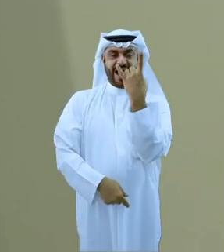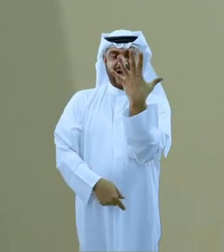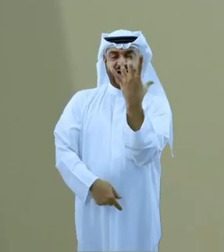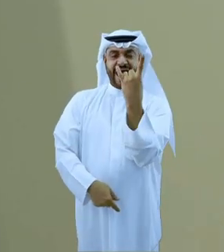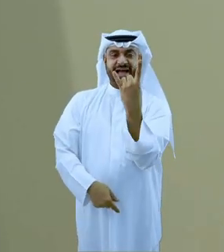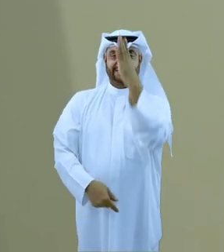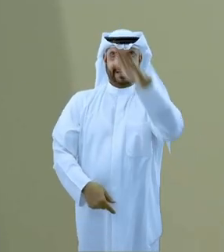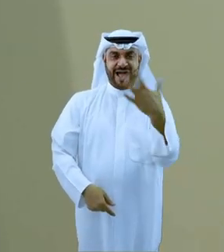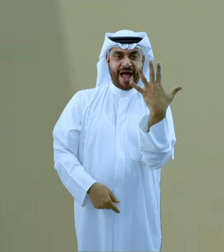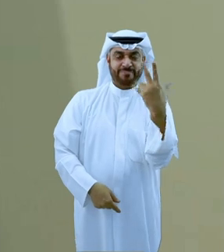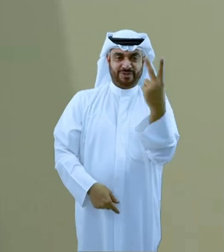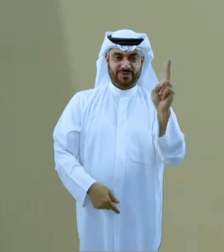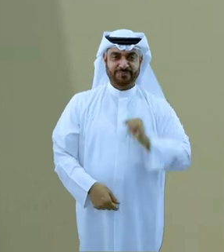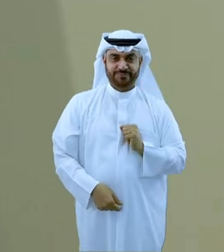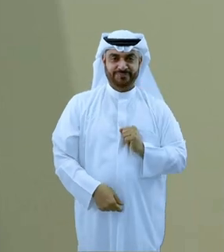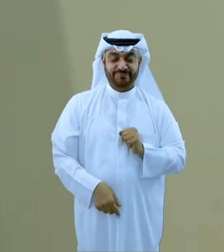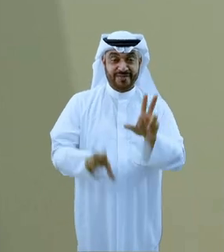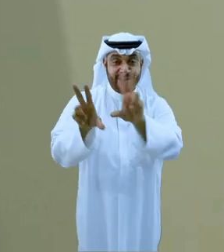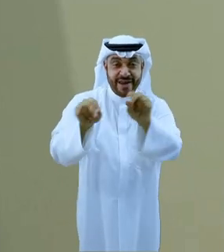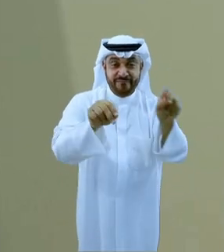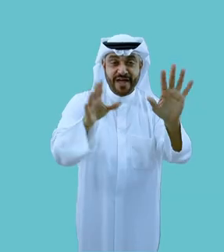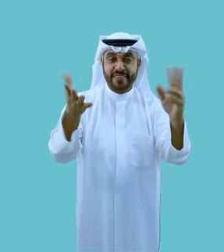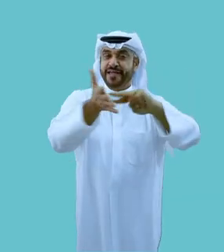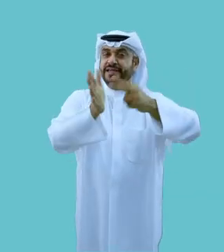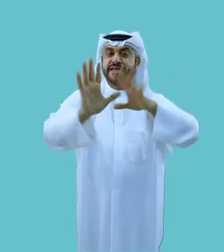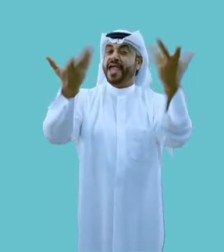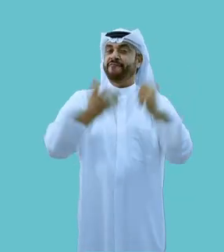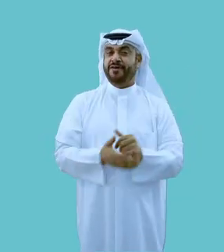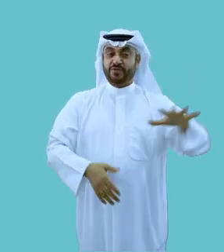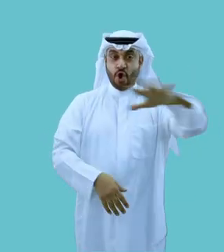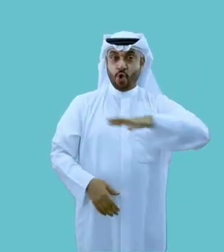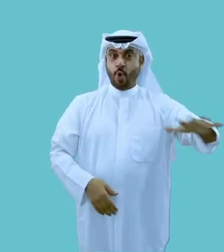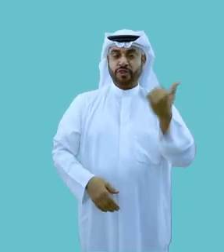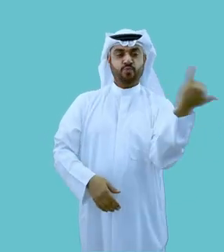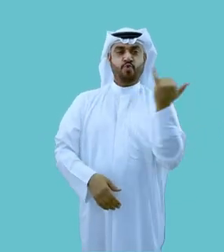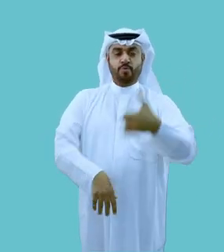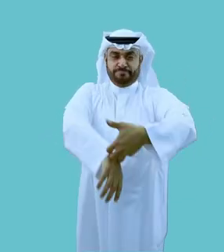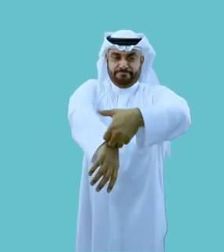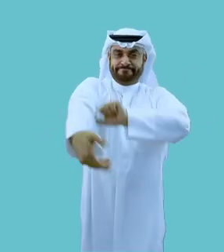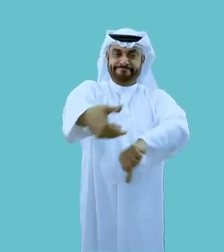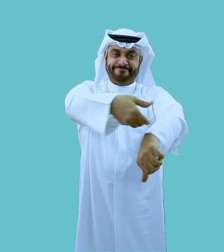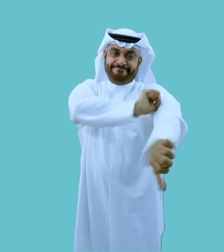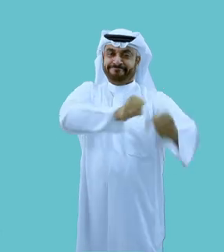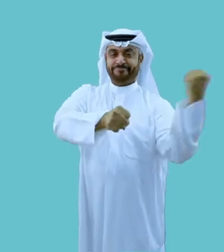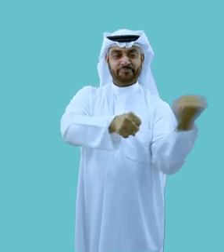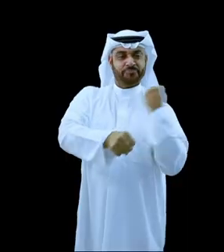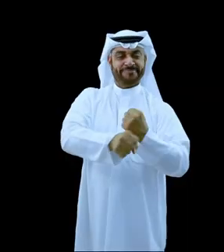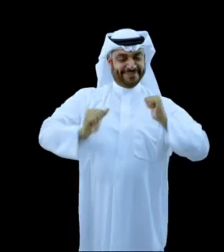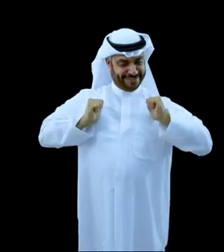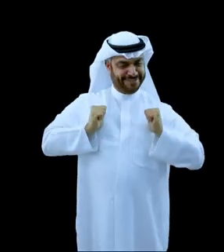الموافق 10/5/2020. في مثل هذه الأوضاع يحتاج الوطن إلى الإخلاص والتفاني في